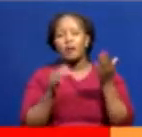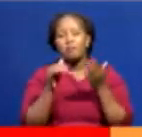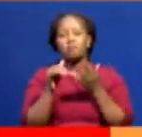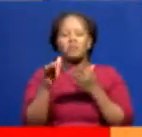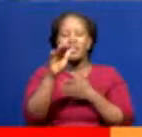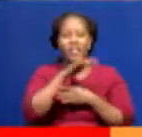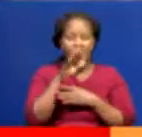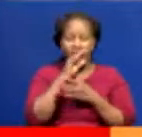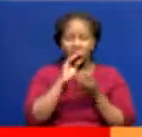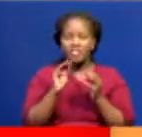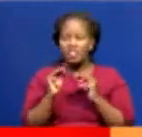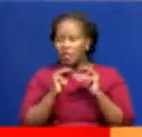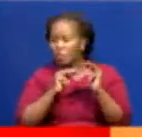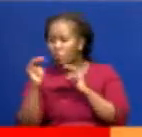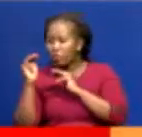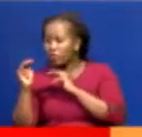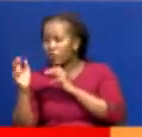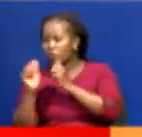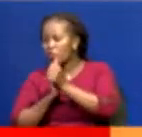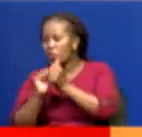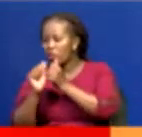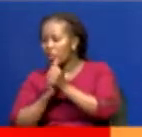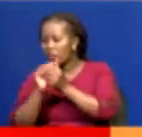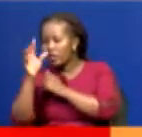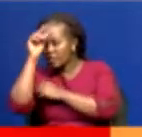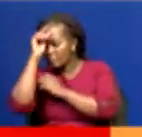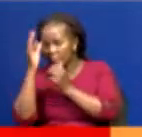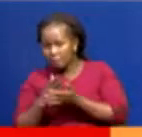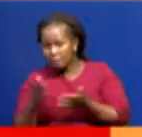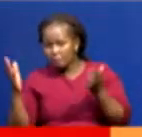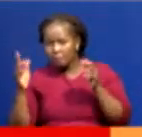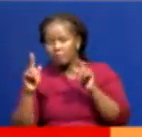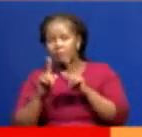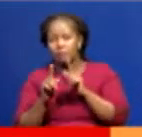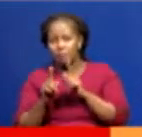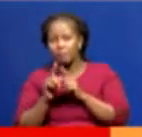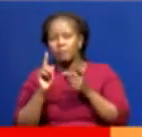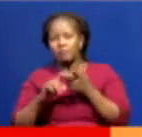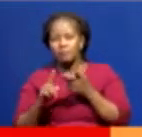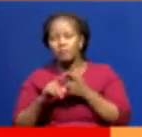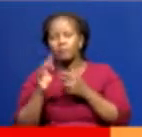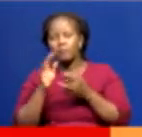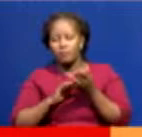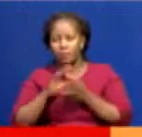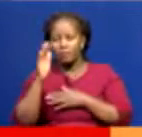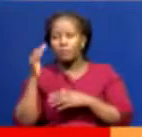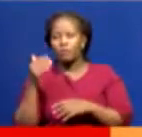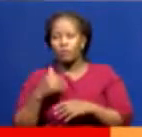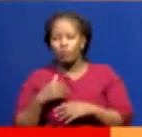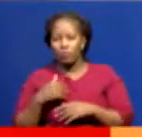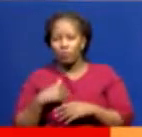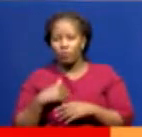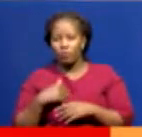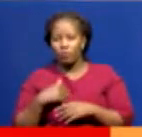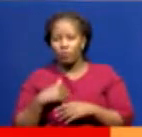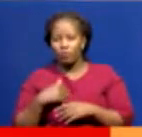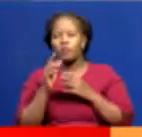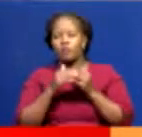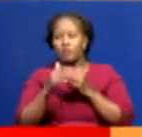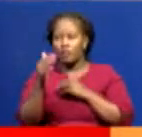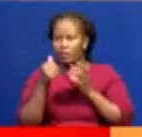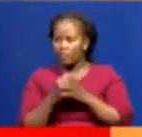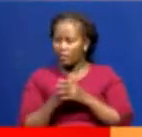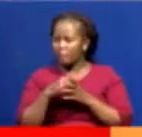Mlolongo waharibu mali ya serikali. Kuna wengine wanatolewa kutoka sehemu fulani wanapeleka. Kwa hivyo ni wachache na kwenda kuwashawasha